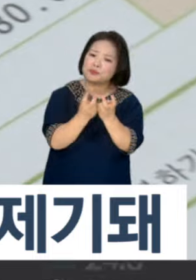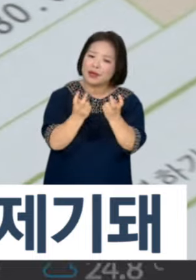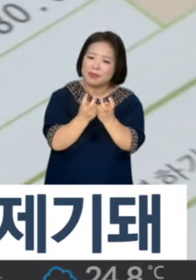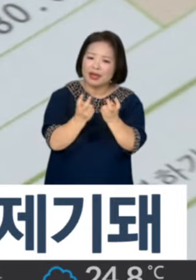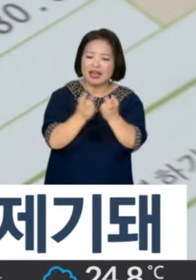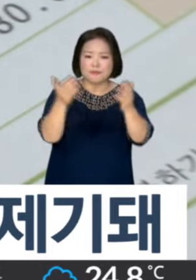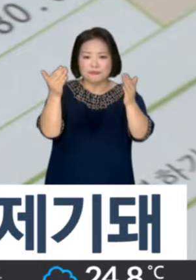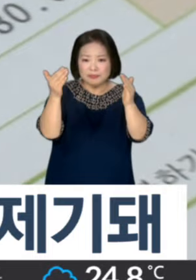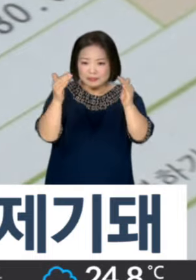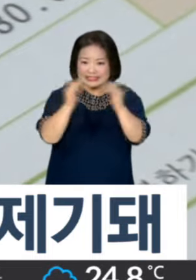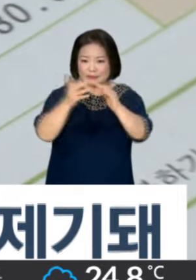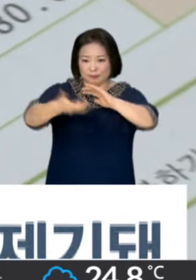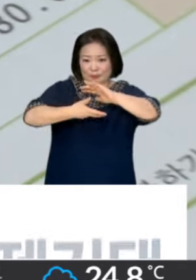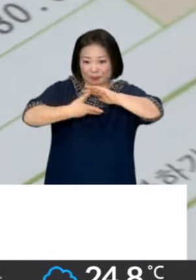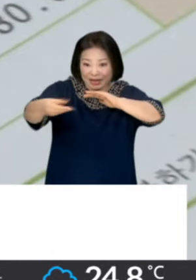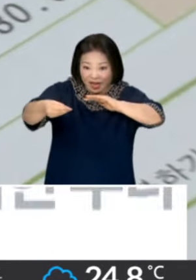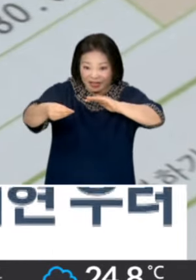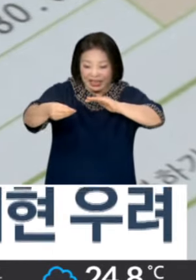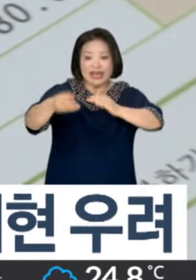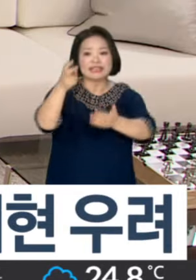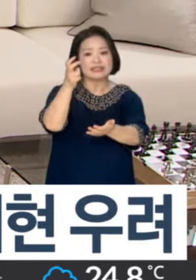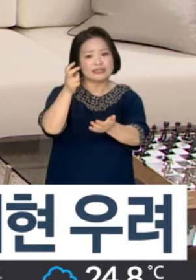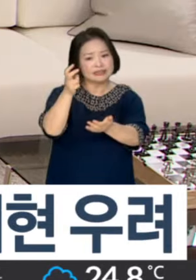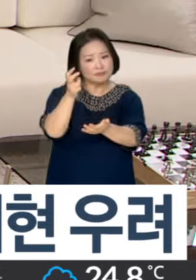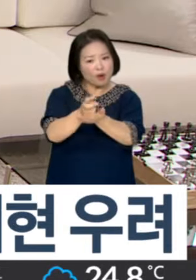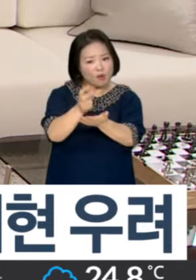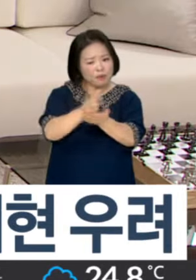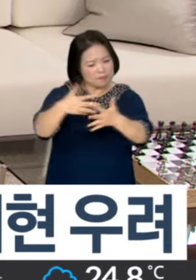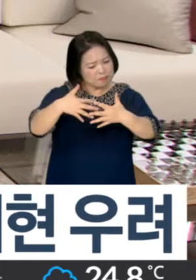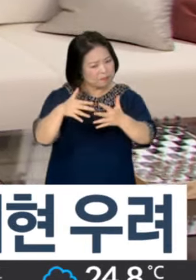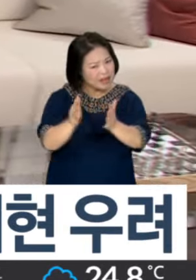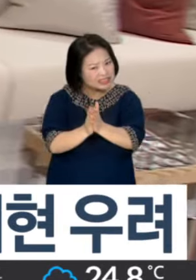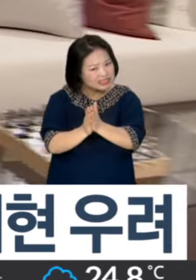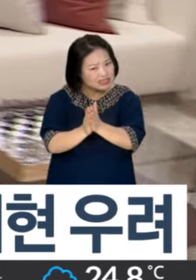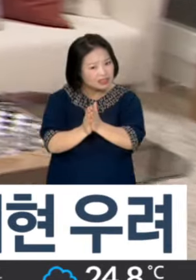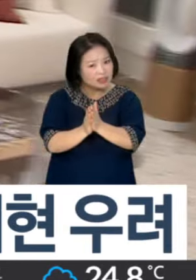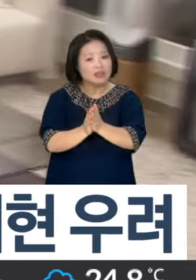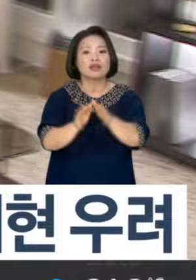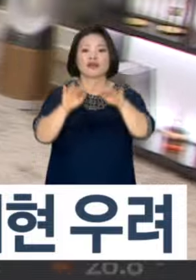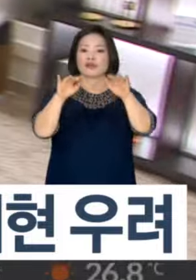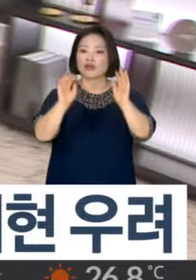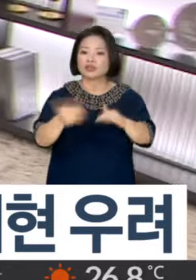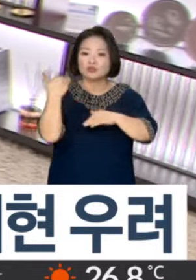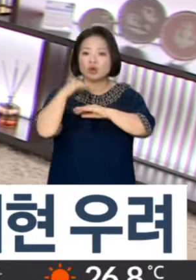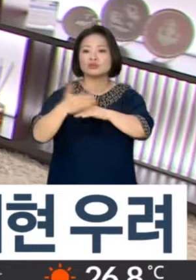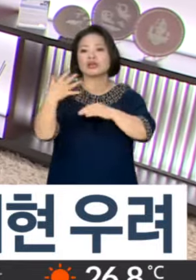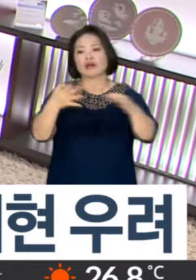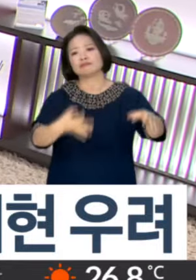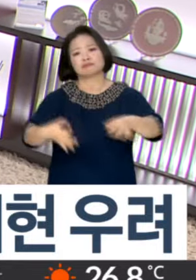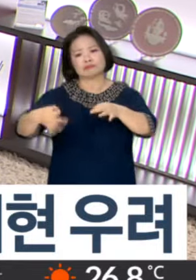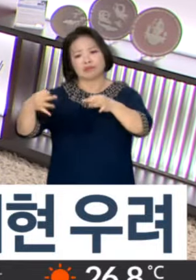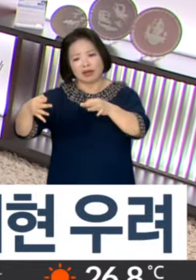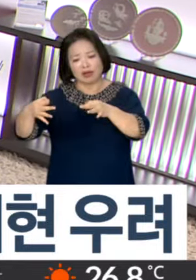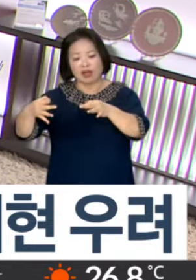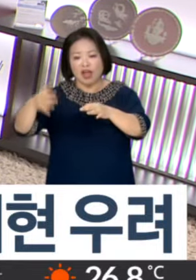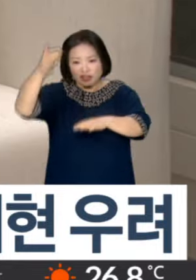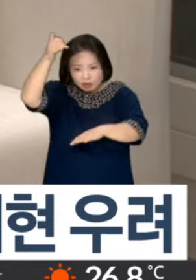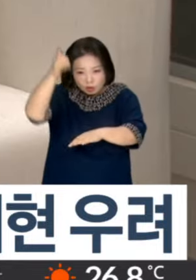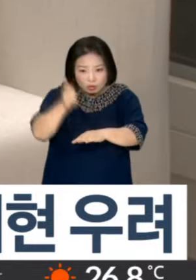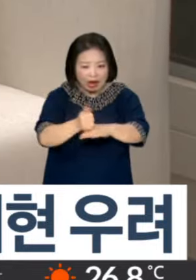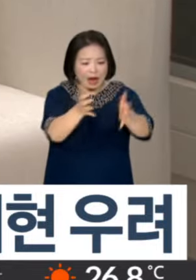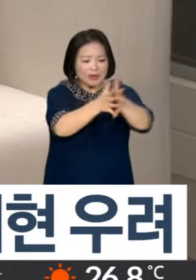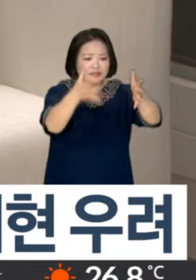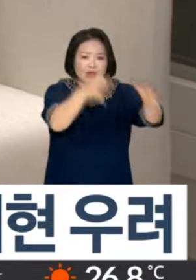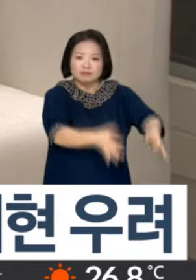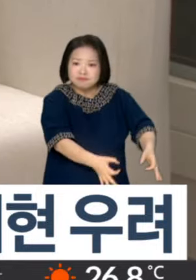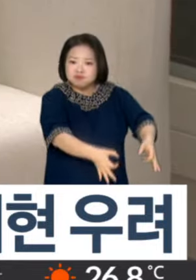있습니다. 4년마다 전셋가가 튀어오르는 현상이 재현될 수 있고 결국 매매가 자극으로